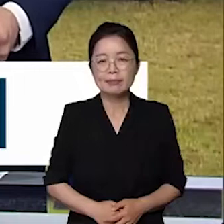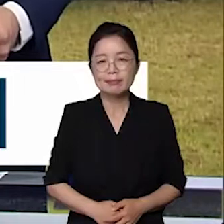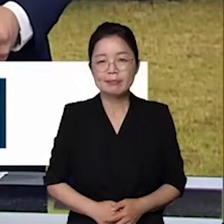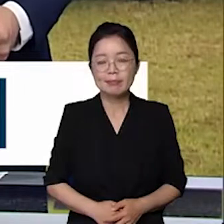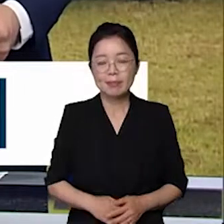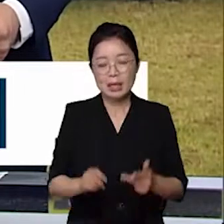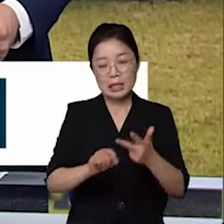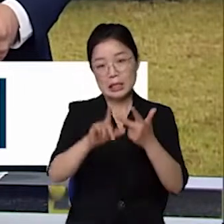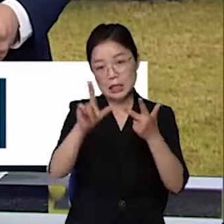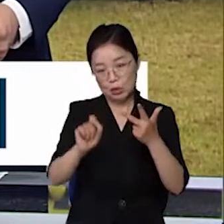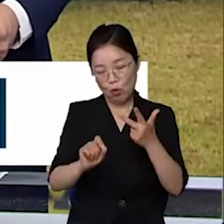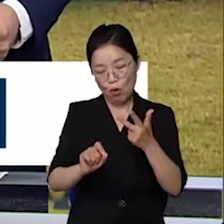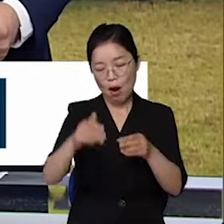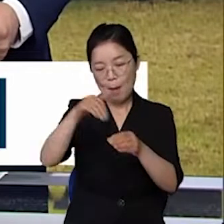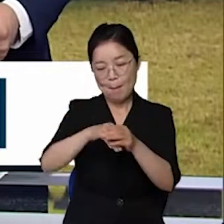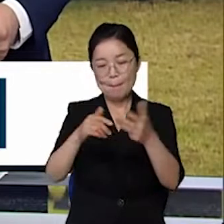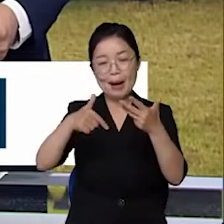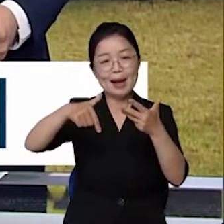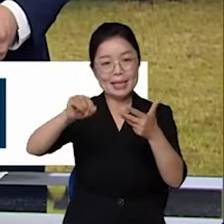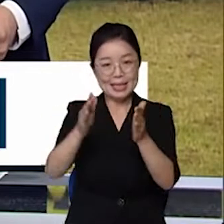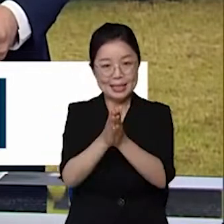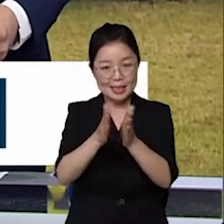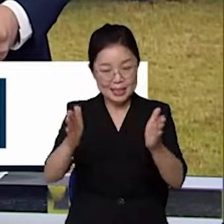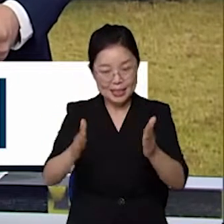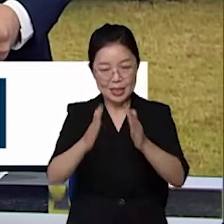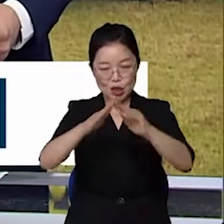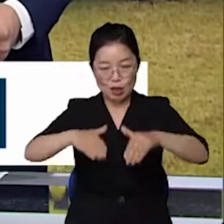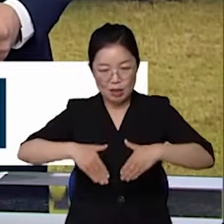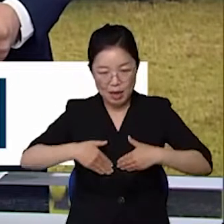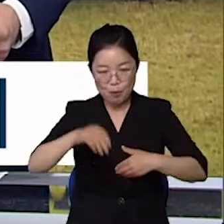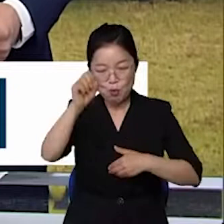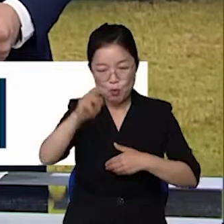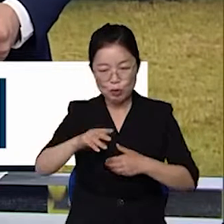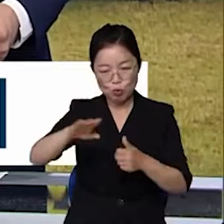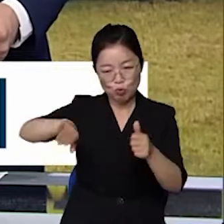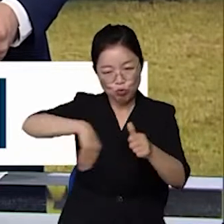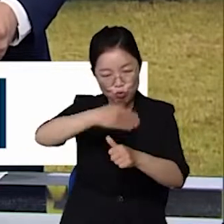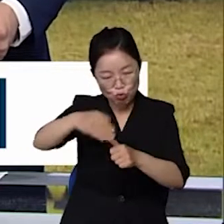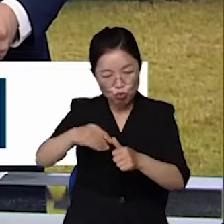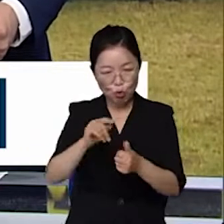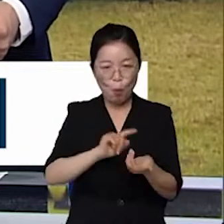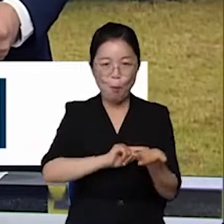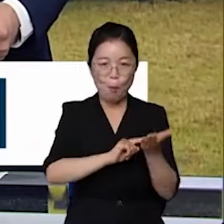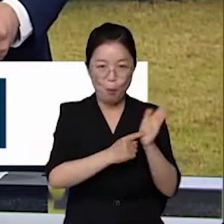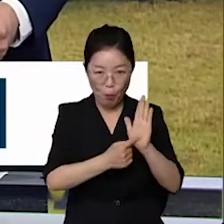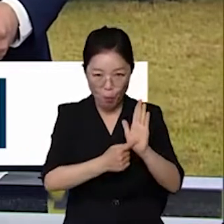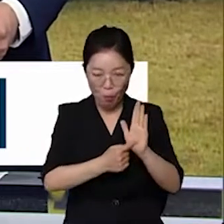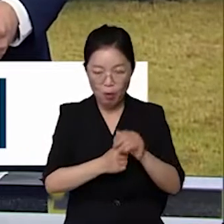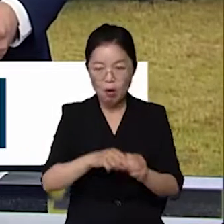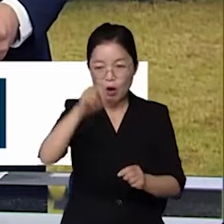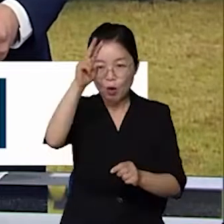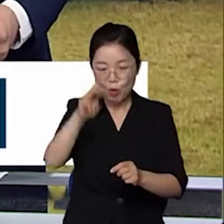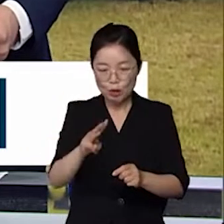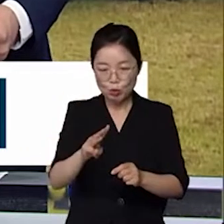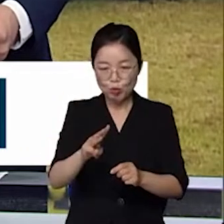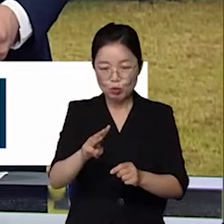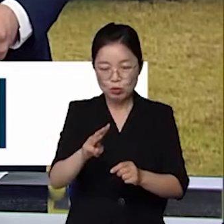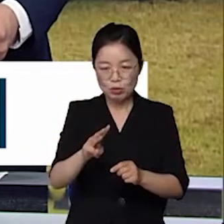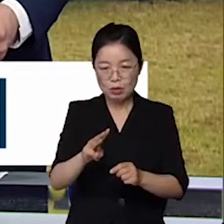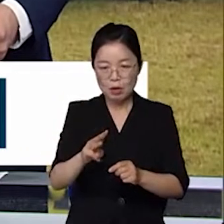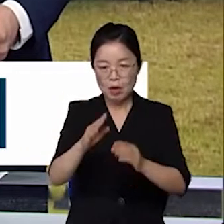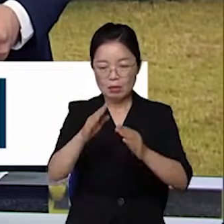다음 달 출범하는 민선 8기 광주광역시와 전라남도의 현안을 살펴보는 연속 보도. 오늘은 광주광역시의 해묵은